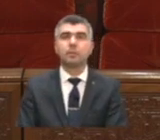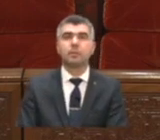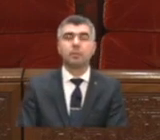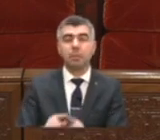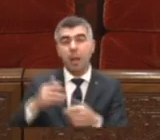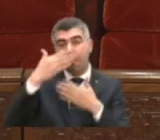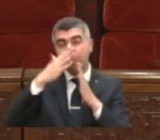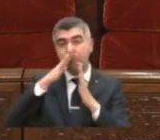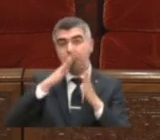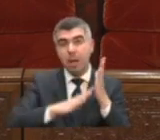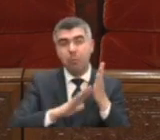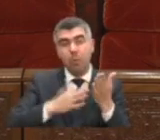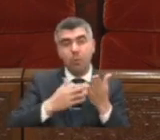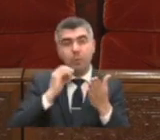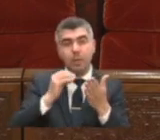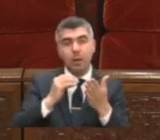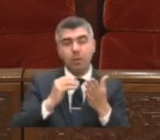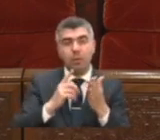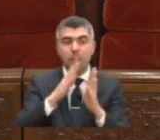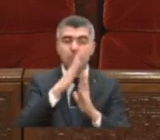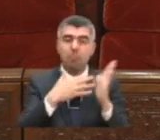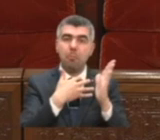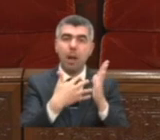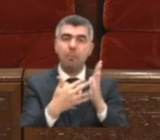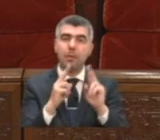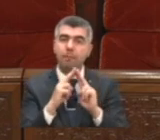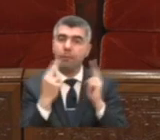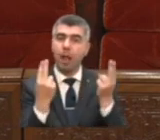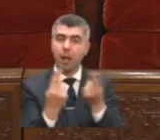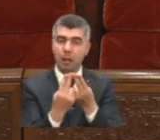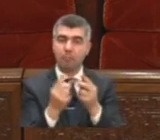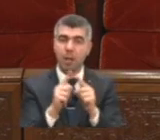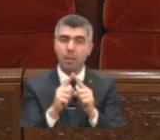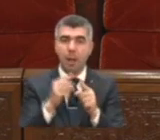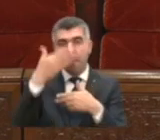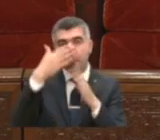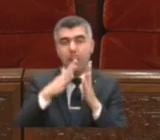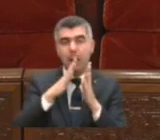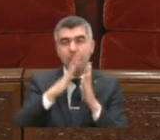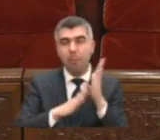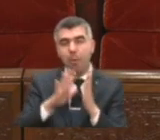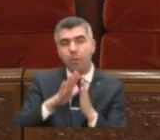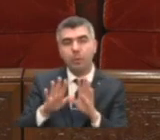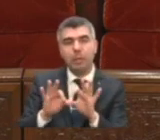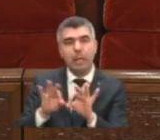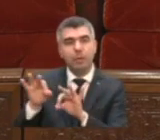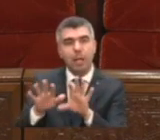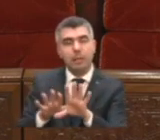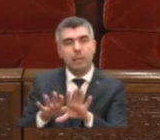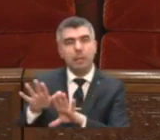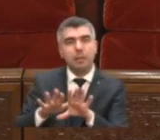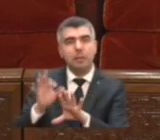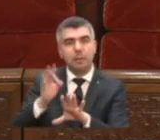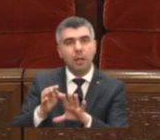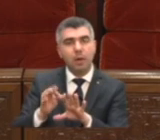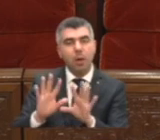المغرب القوي بأجندة المناخ الدولية، اتخذ المغرب عدة تدابير وإجراءات تندرج في إطار تنفيذ أهداف